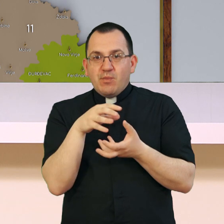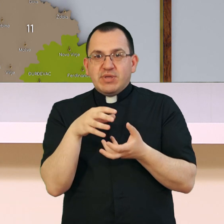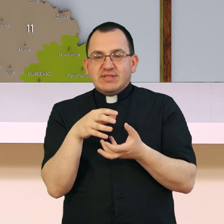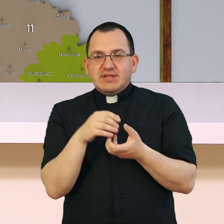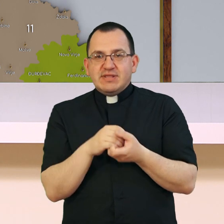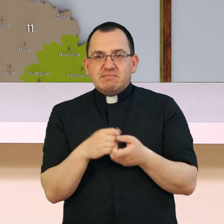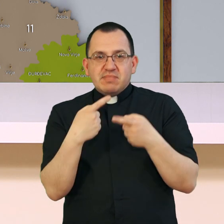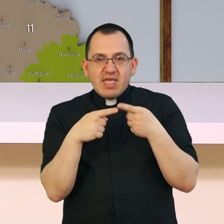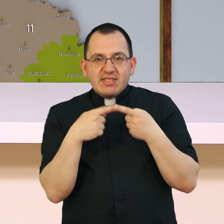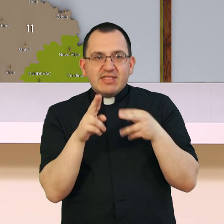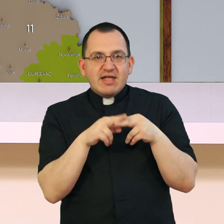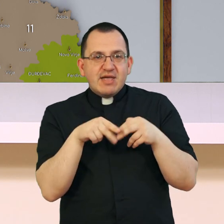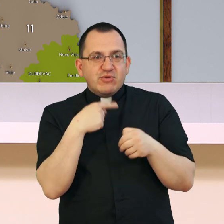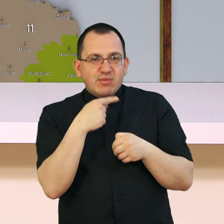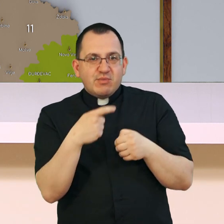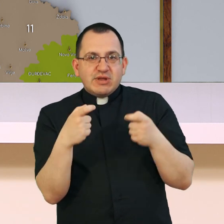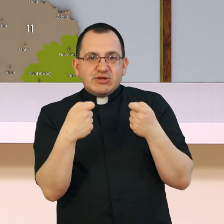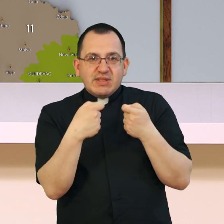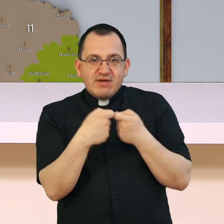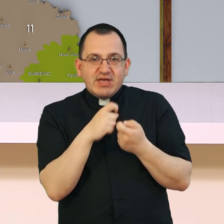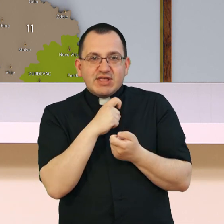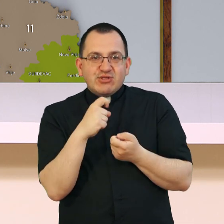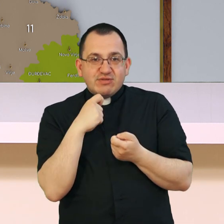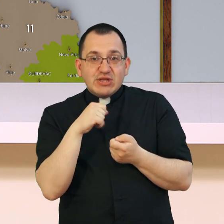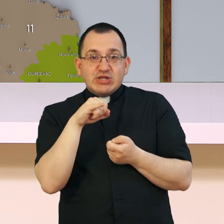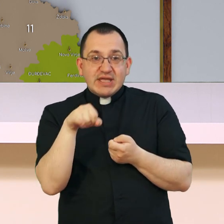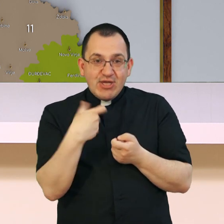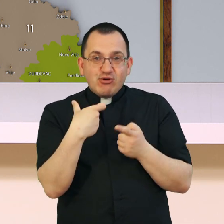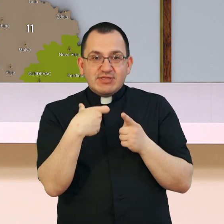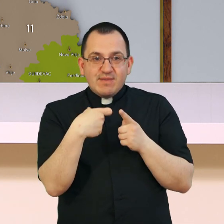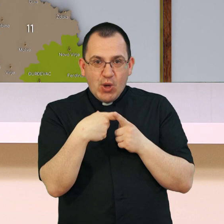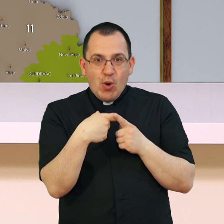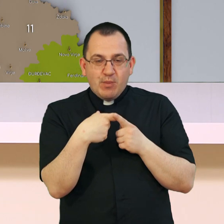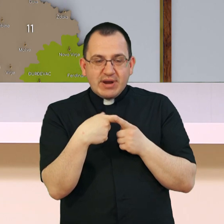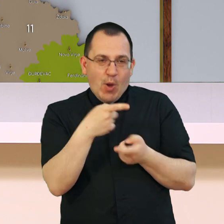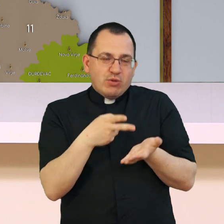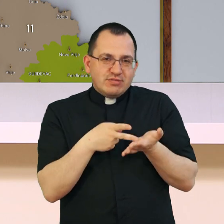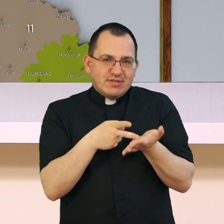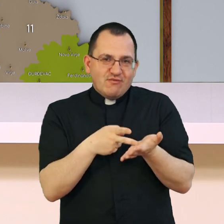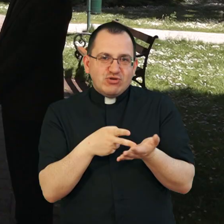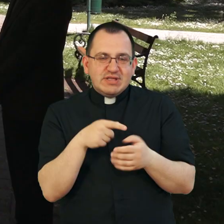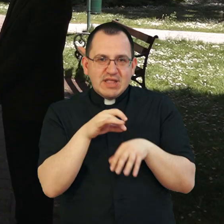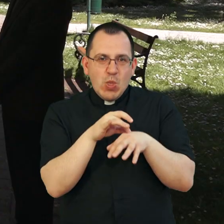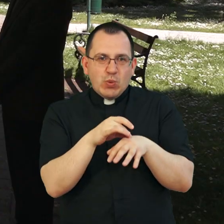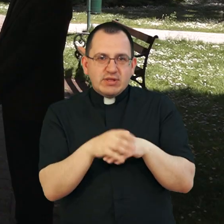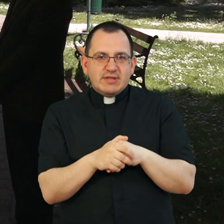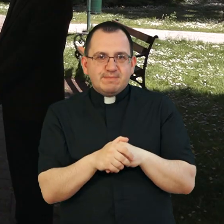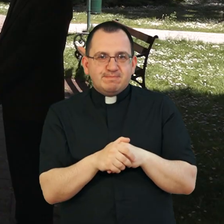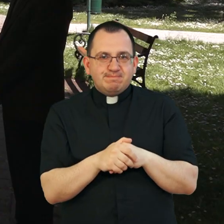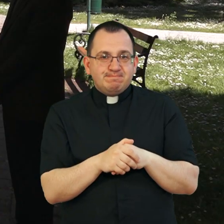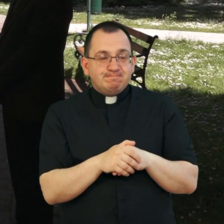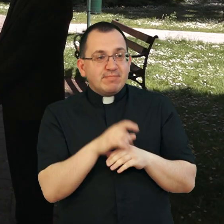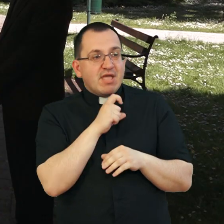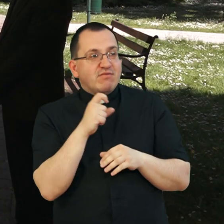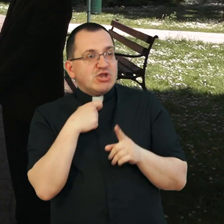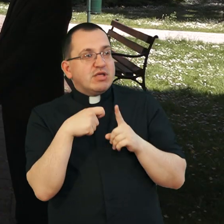prečasni Josip Koprek, predstojnik obiteljskog centra i Ureda za obitelj Varaždinske biskupije. Prečasni Koprek, pred nama